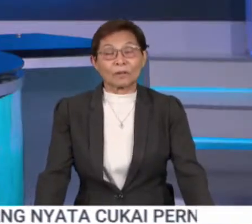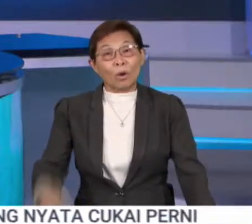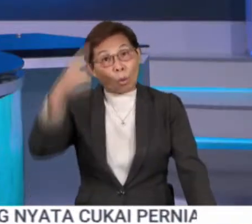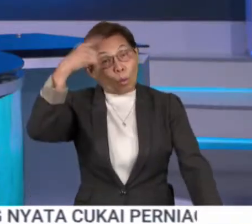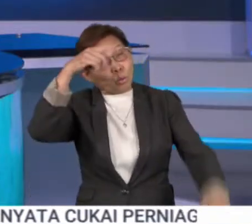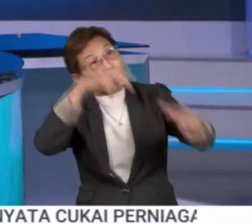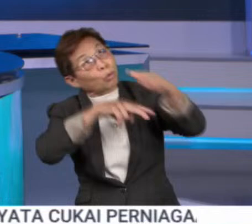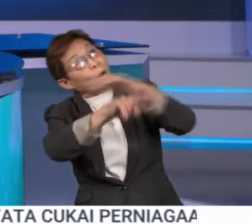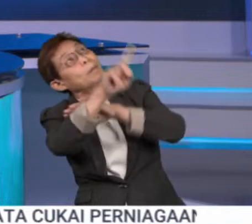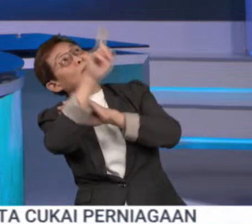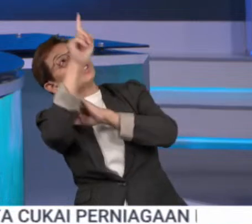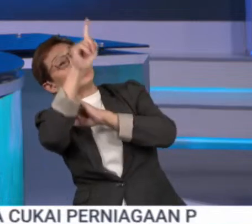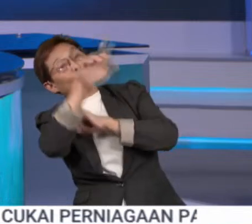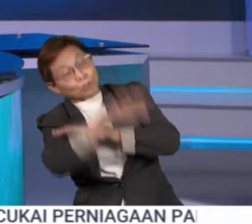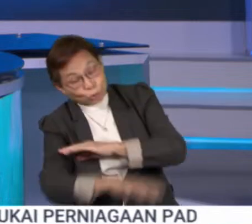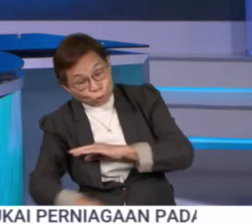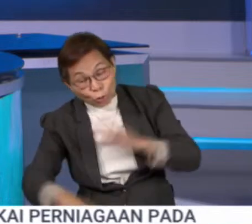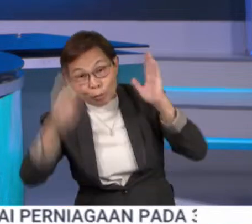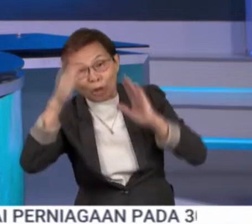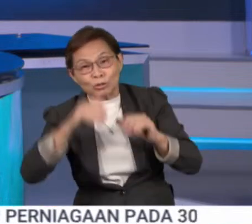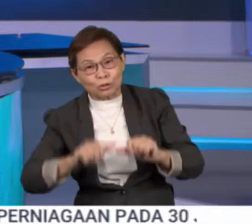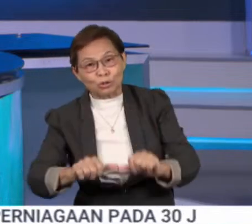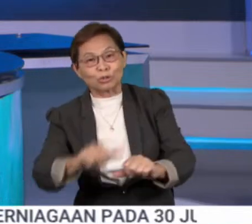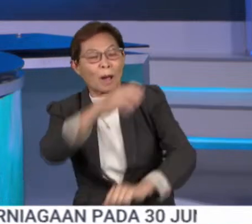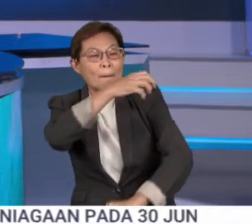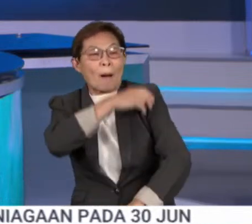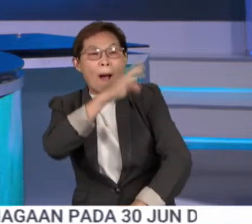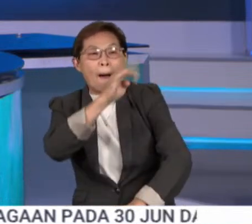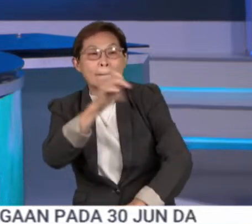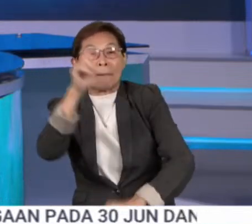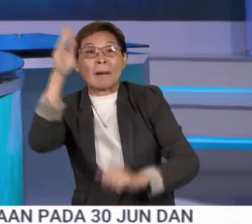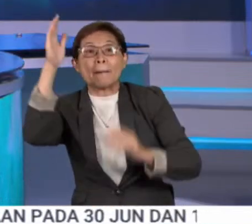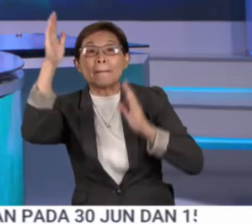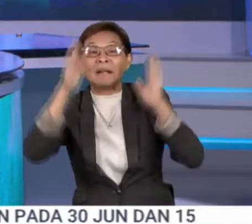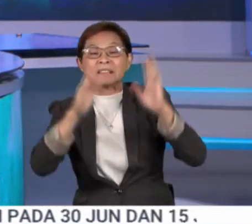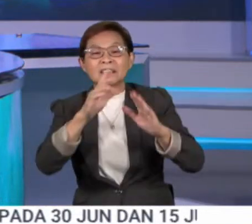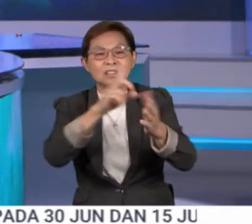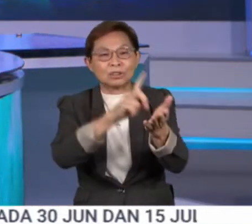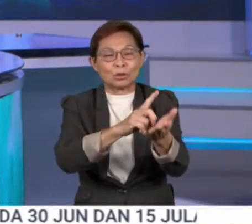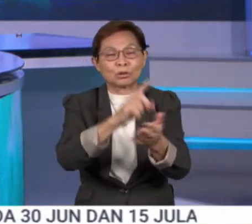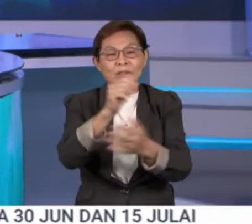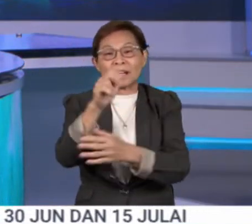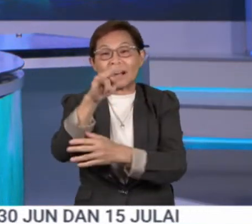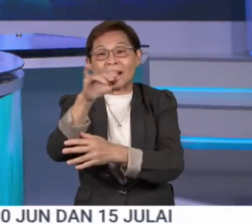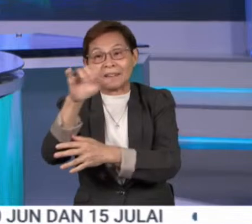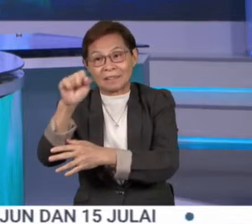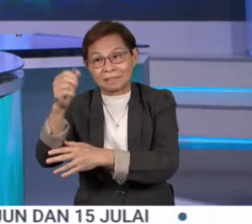Untuk ramalan cuaca seluruh negara, terus sahaja bersama pegawai Met Malaysia, Dr. Anis Nabila Mohamad.